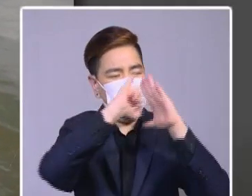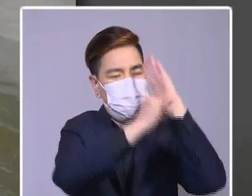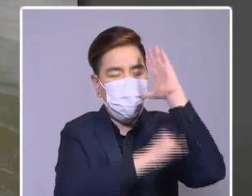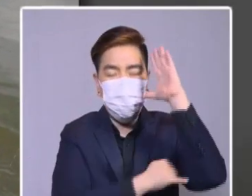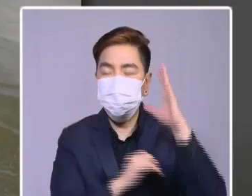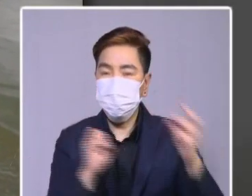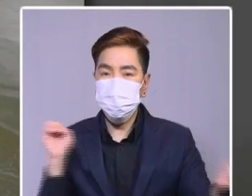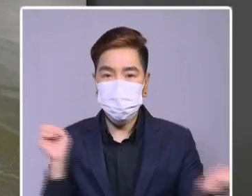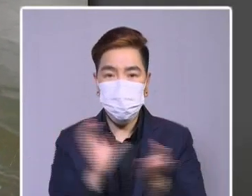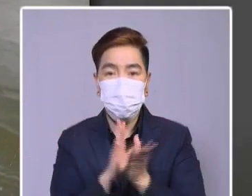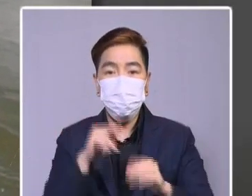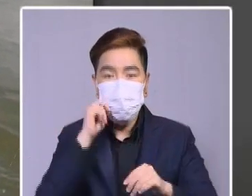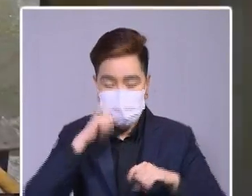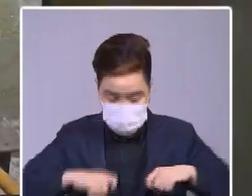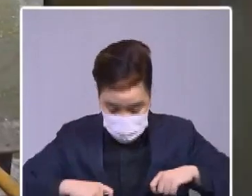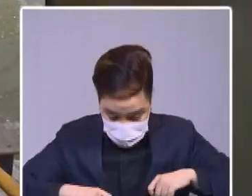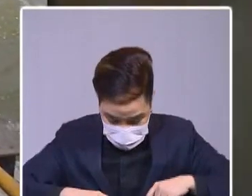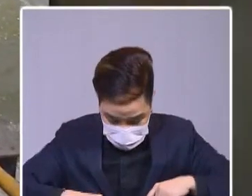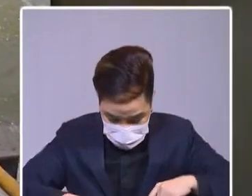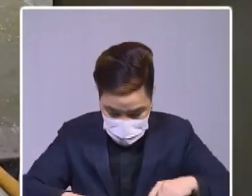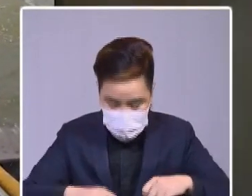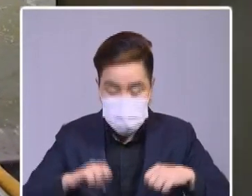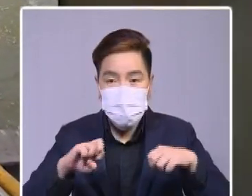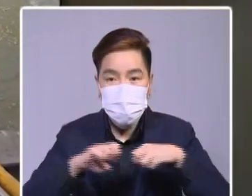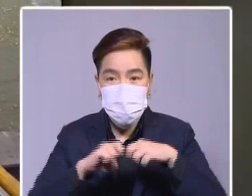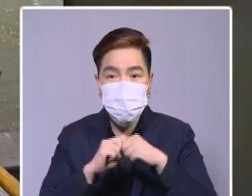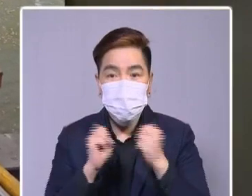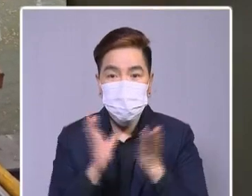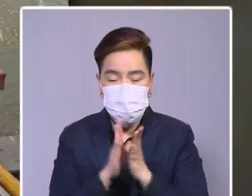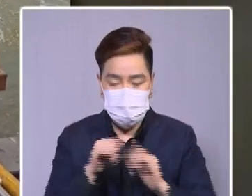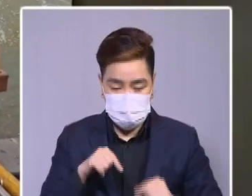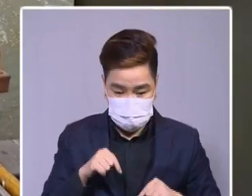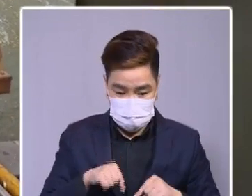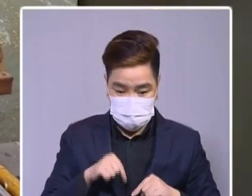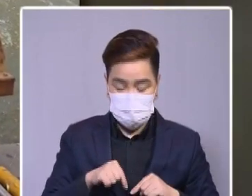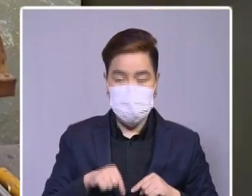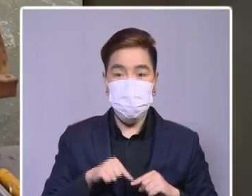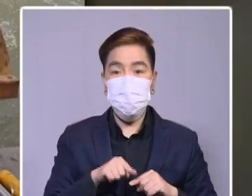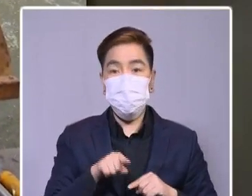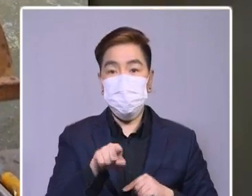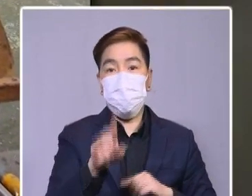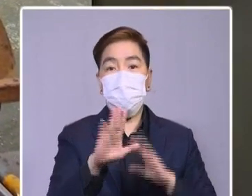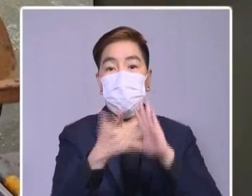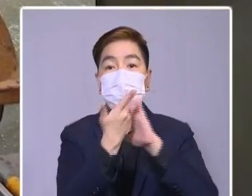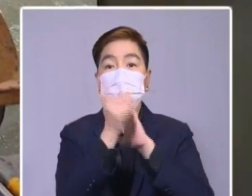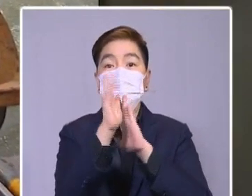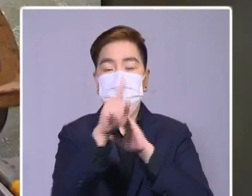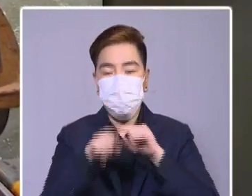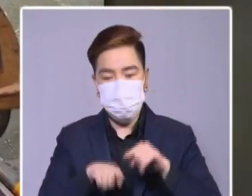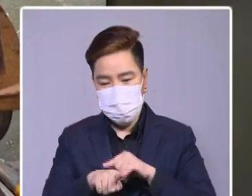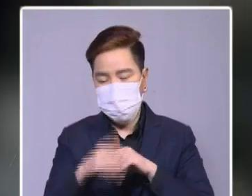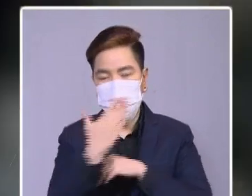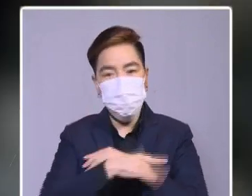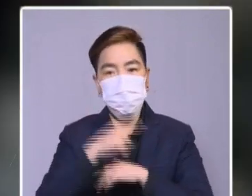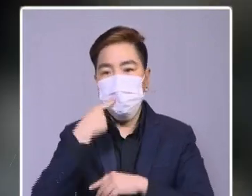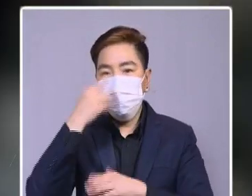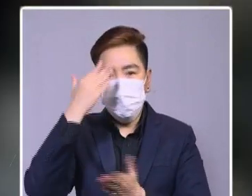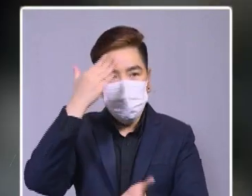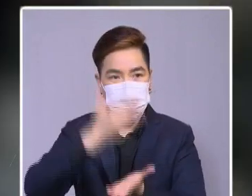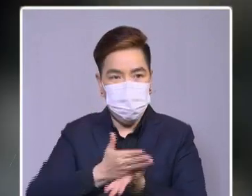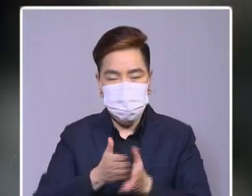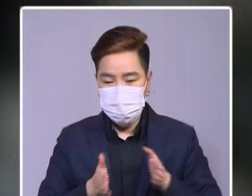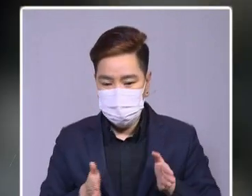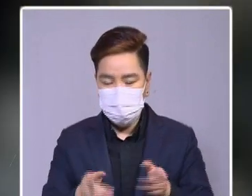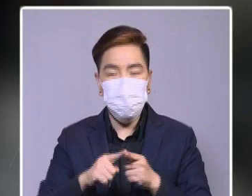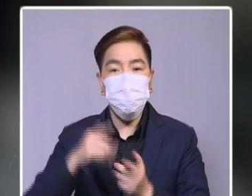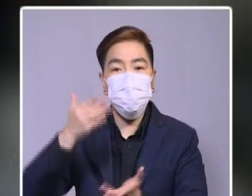ทำให้น้ำเข้าท่วมรางรถไฟระหว่างสถานีบำเหน็จณรงค์จตุรัสจังหวัดชัยภูมิการรถไฟต้องประกาศปรับเปลี่ยน